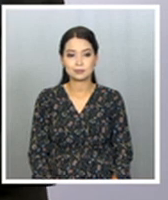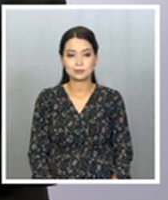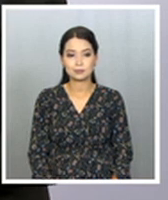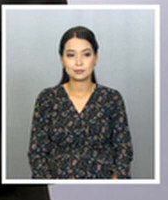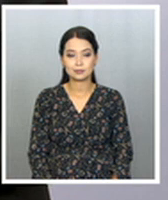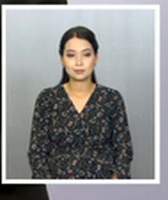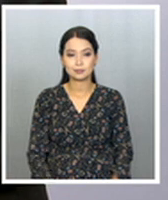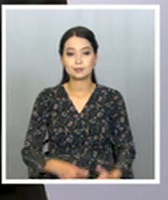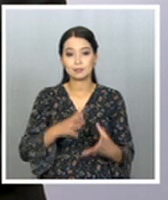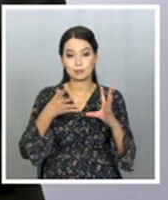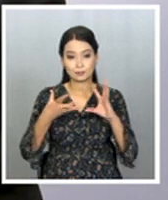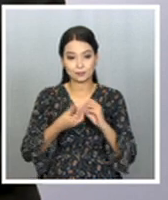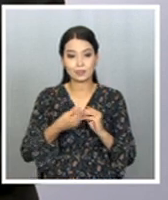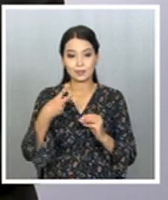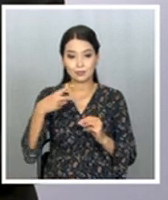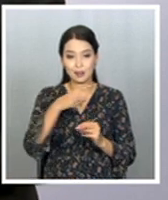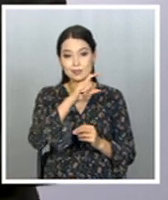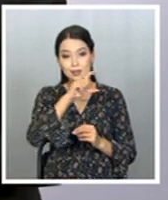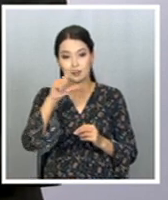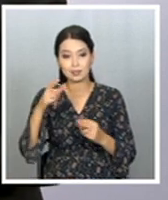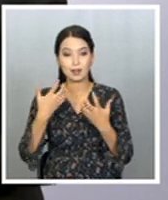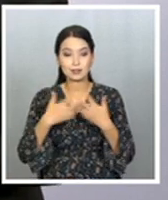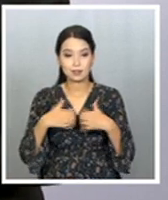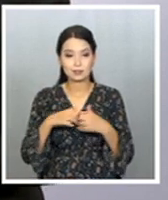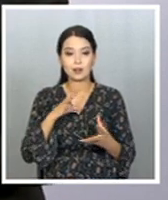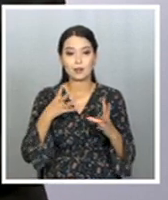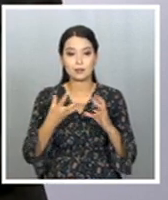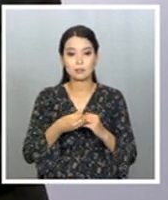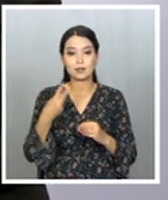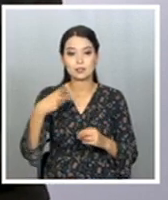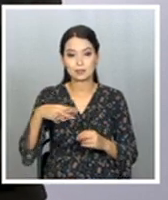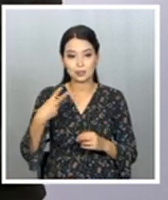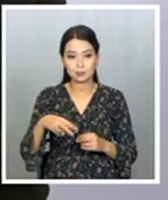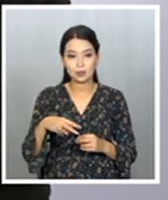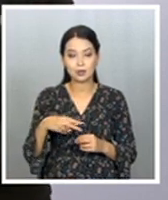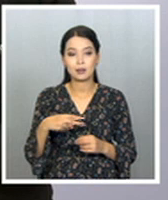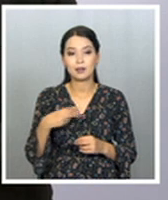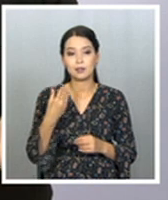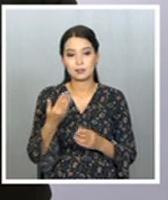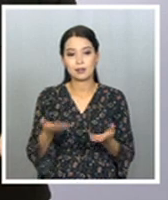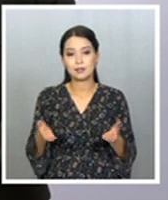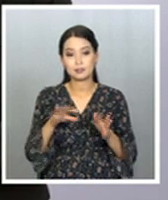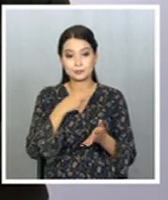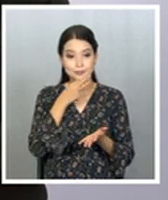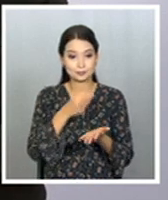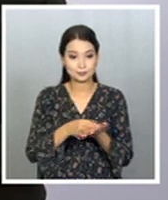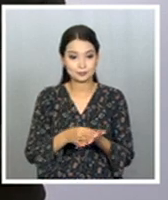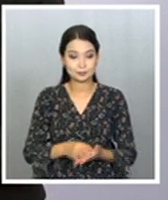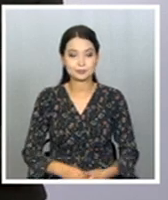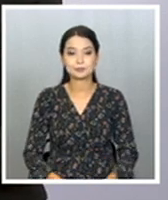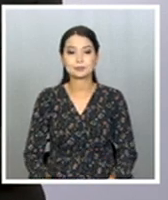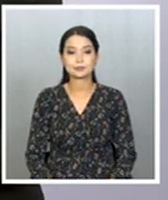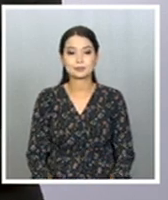нәтижесі 20. Демек асханада 5 оқушыны 2-ден 20 тәсіл арқылы орналастыра алады